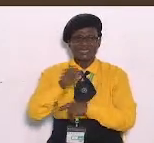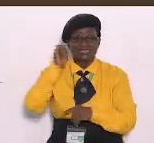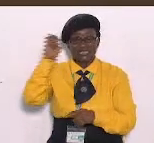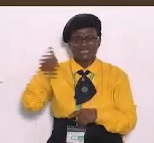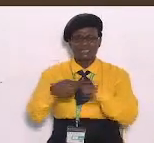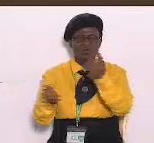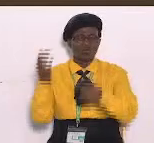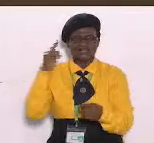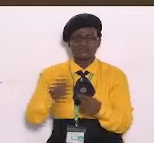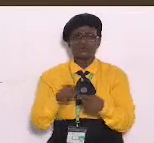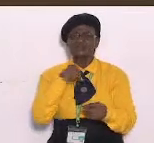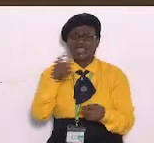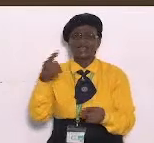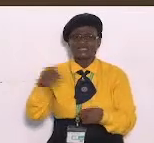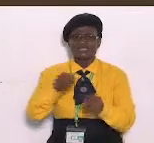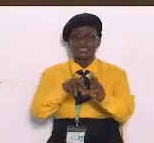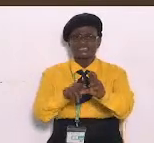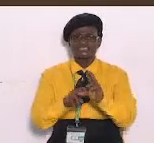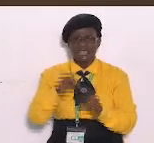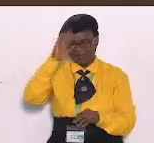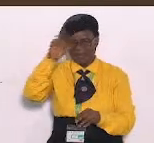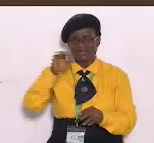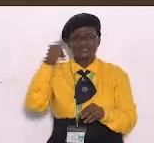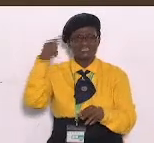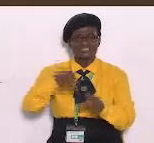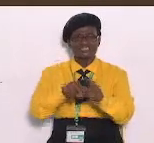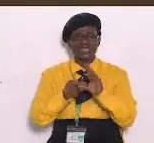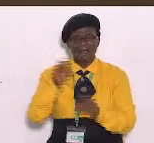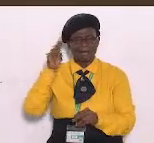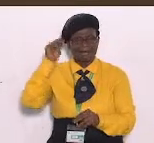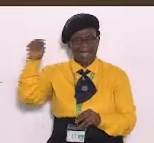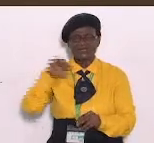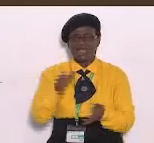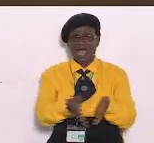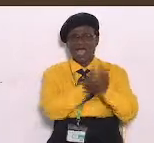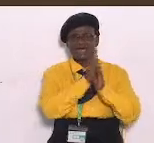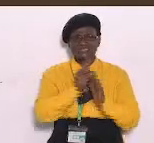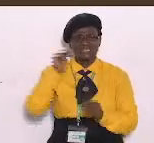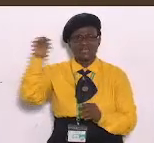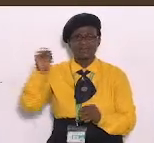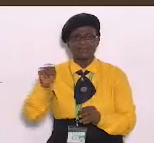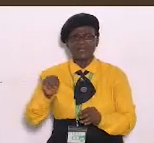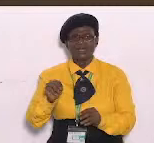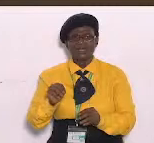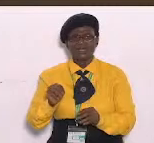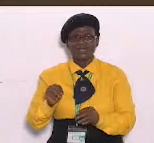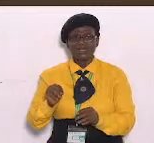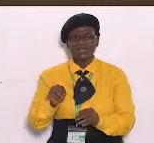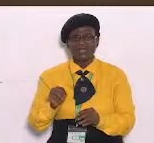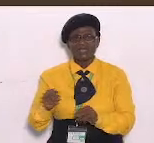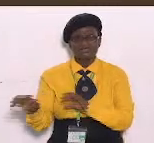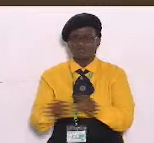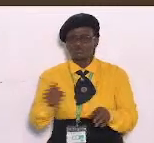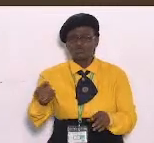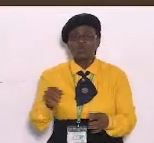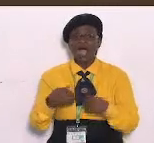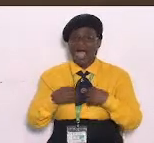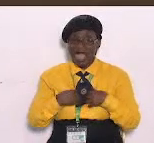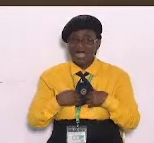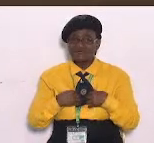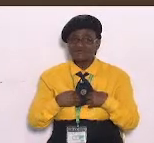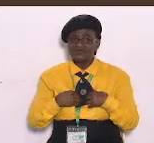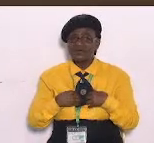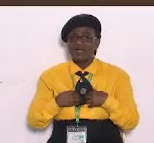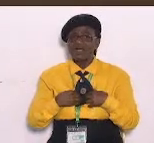là le lendemain il est reparti pour remercier le Chef le chef lui a demandé est-ce qu'il y a